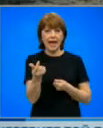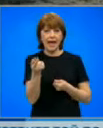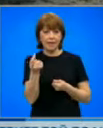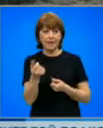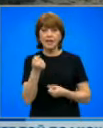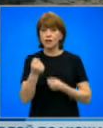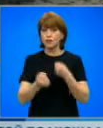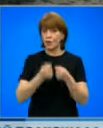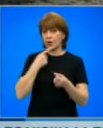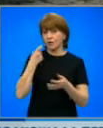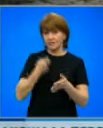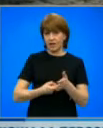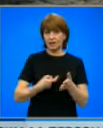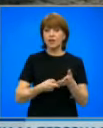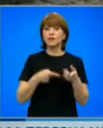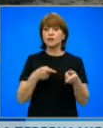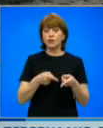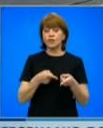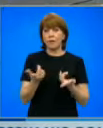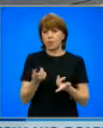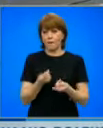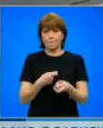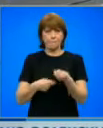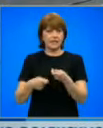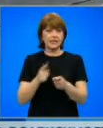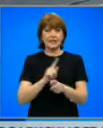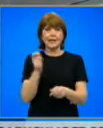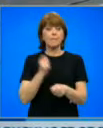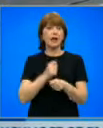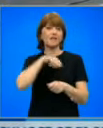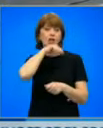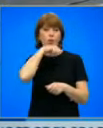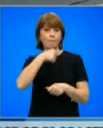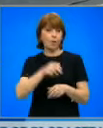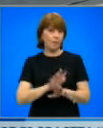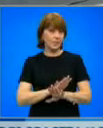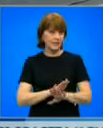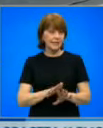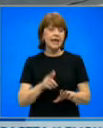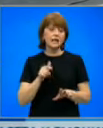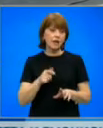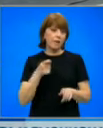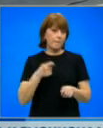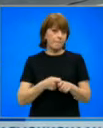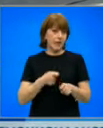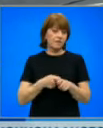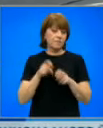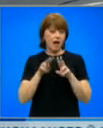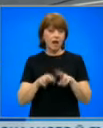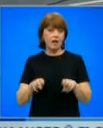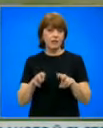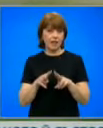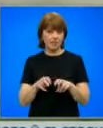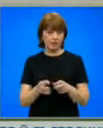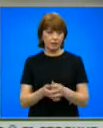страна твърди, че от дълги години това му е бизнес и не прави компромиси с работата. Води се разследване. Вижте и репортажа, който подготвихме с Мариела Хубинова.